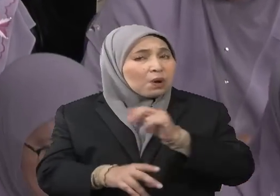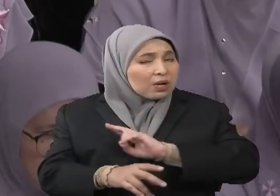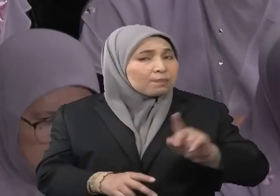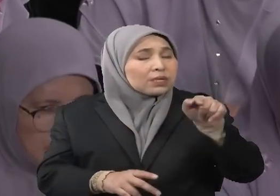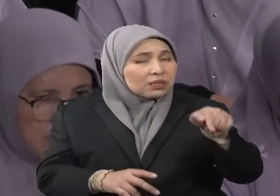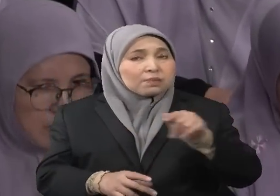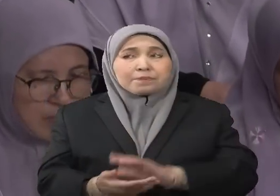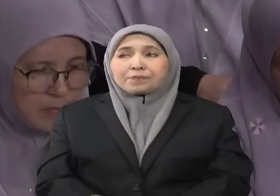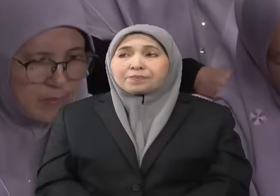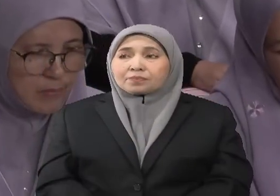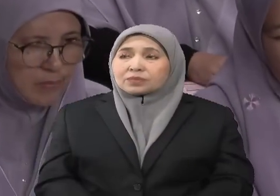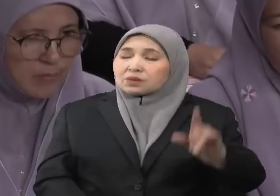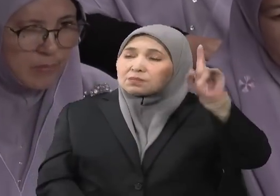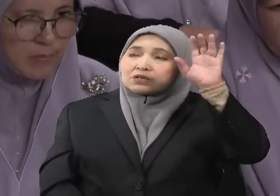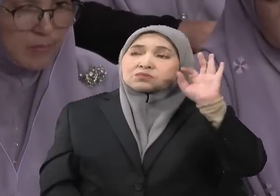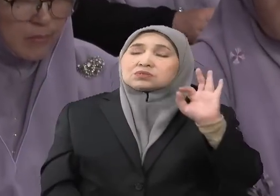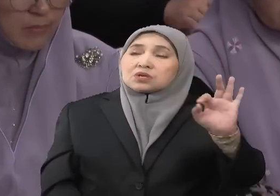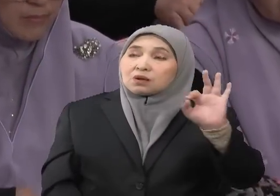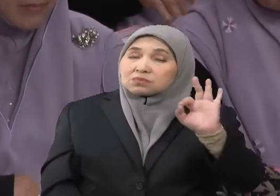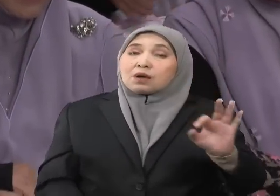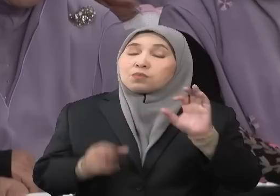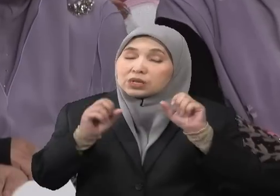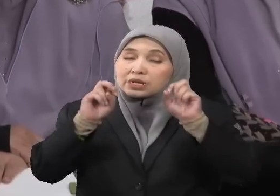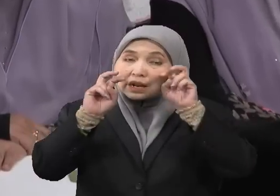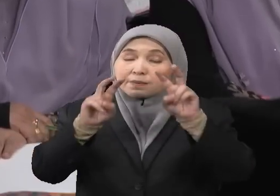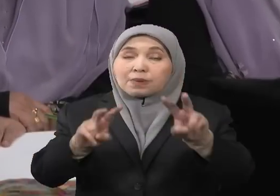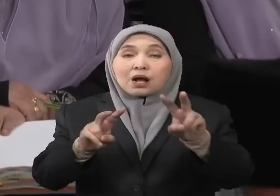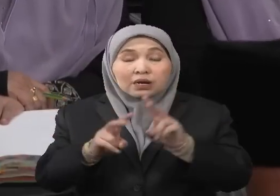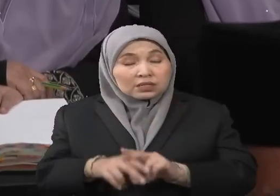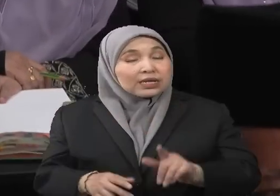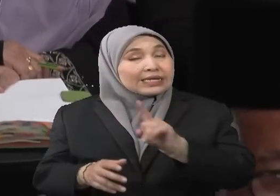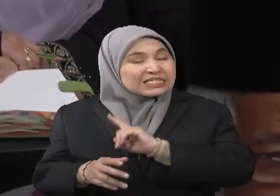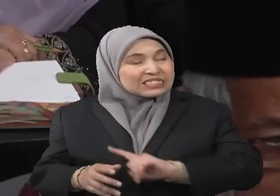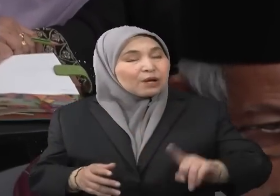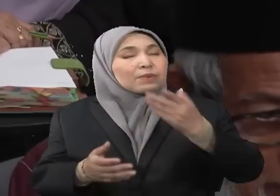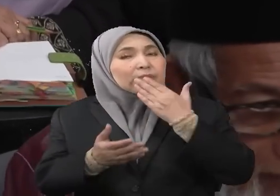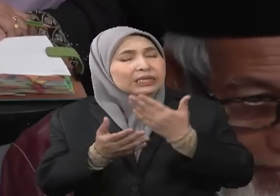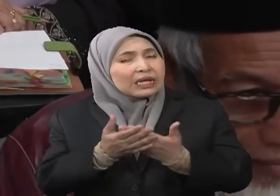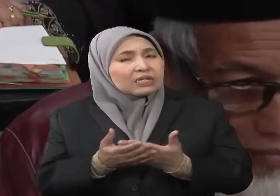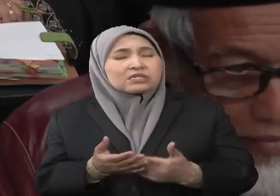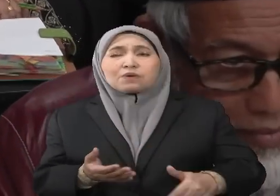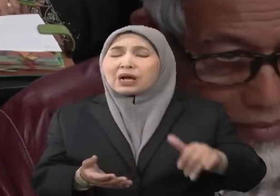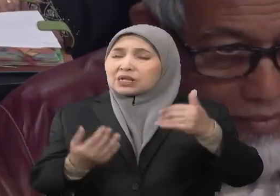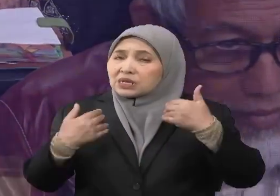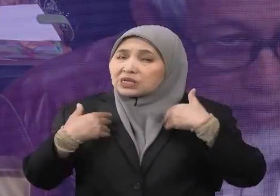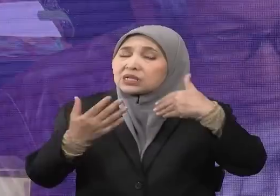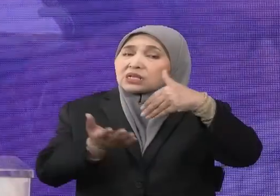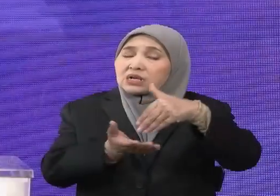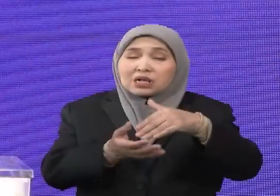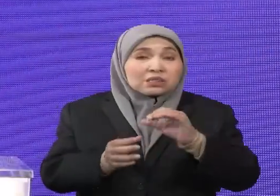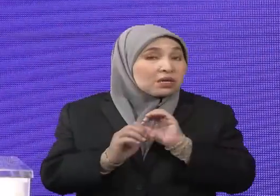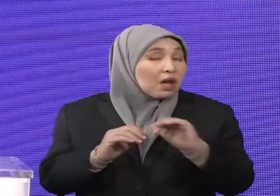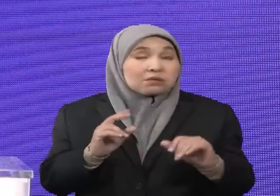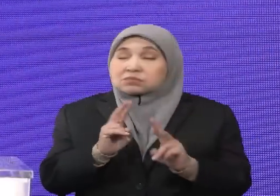Anu tadi Subhanallah boleh lihat wasatiyatul Islam boleh lihat betapa Islam yang berada di tengah tidak